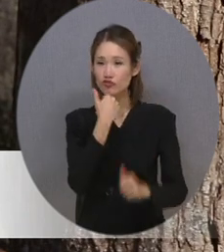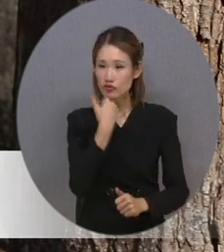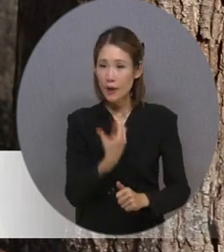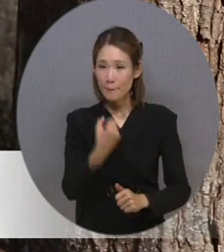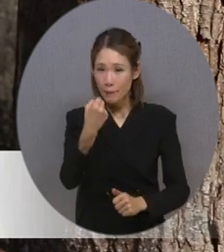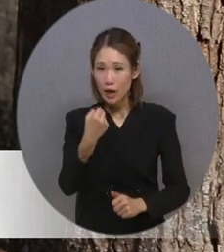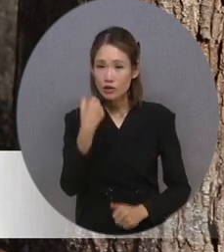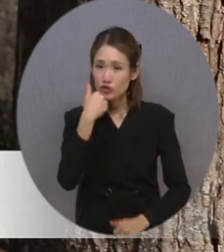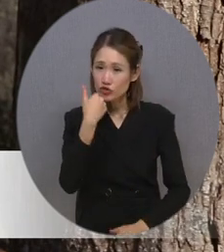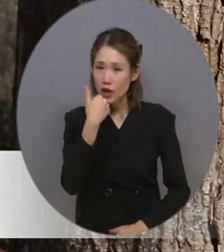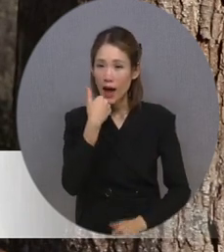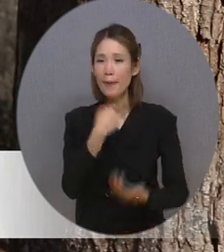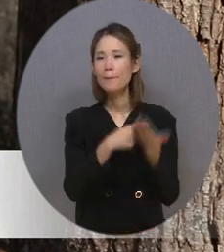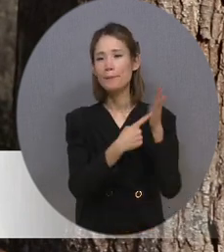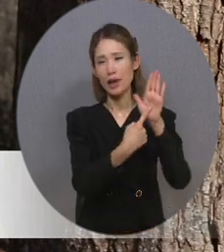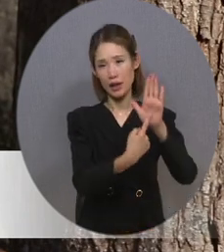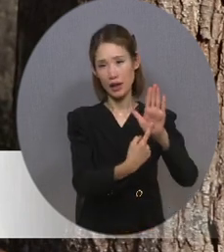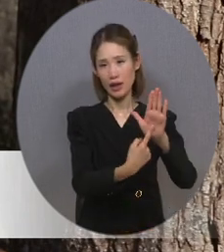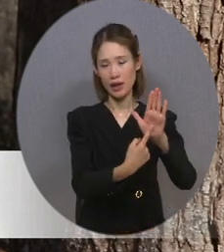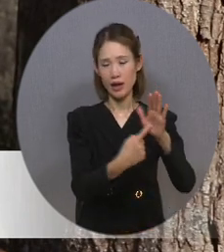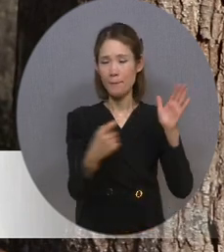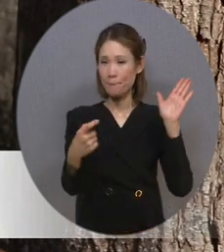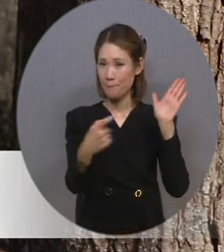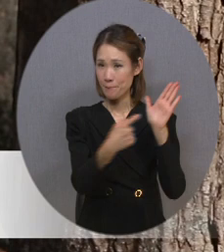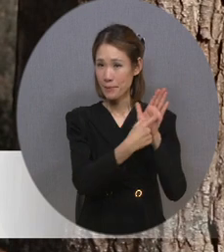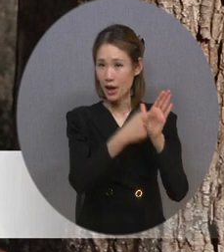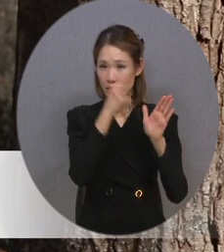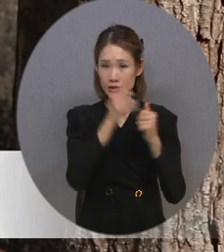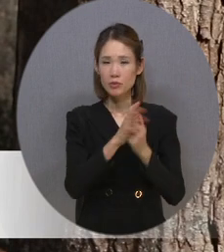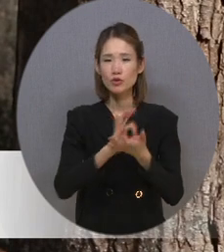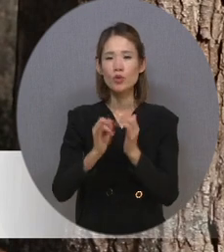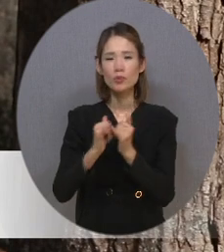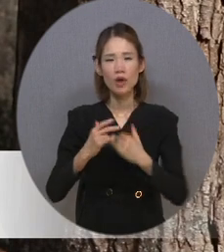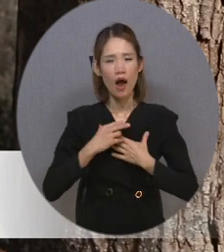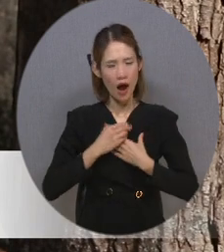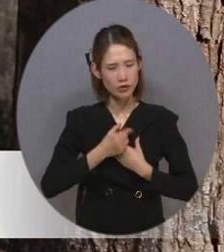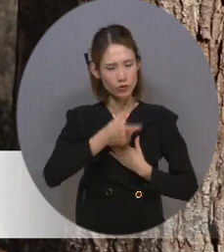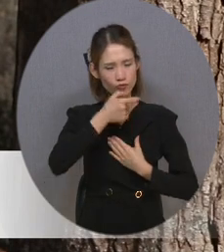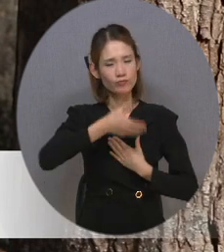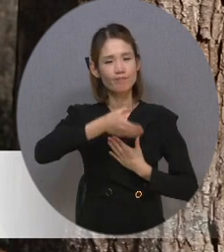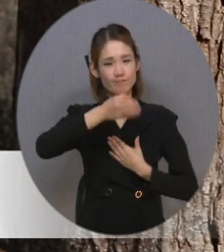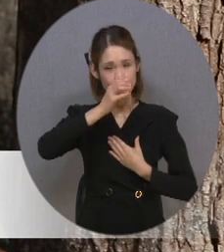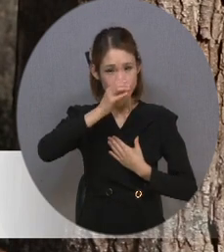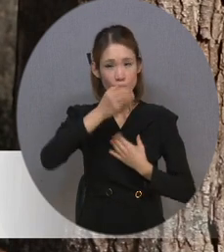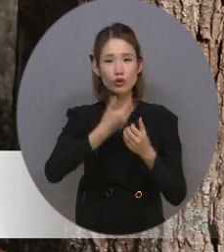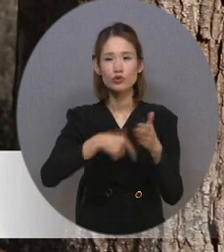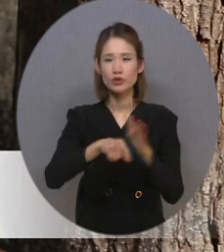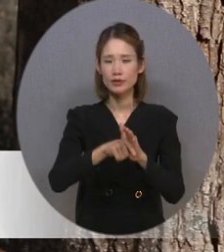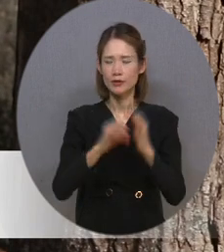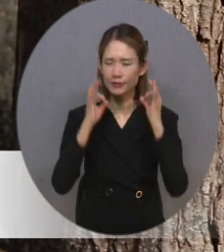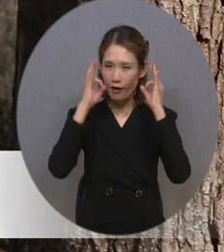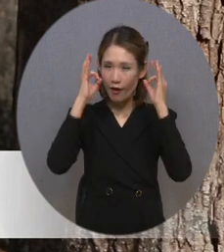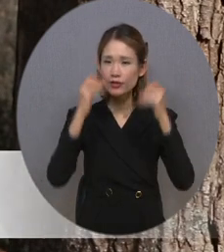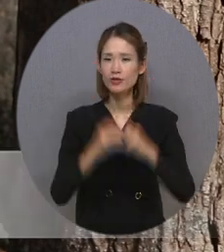채취했는지를 밝힘으로써 소비자가 안심하고 드실 수 있도록 최선을 다하고 있습니다.